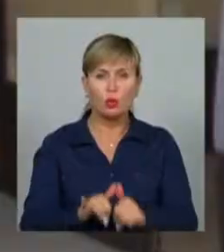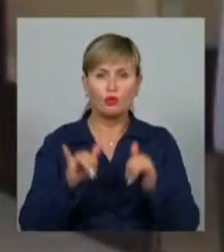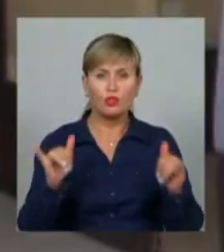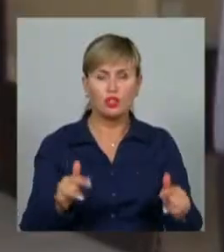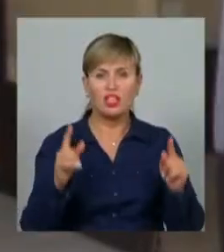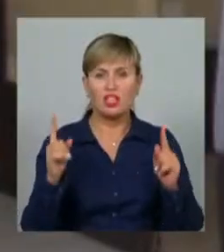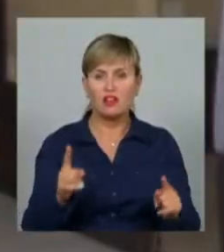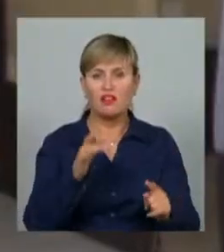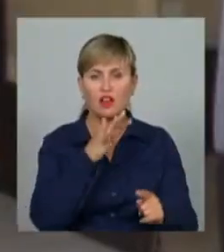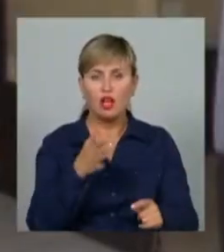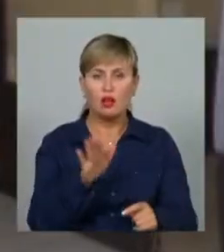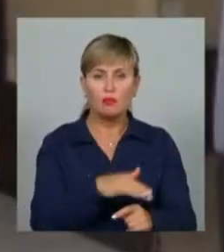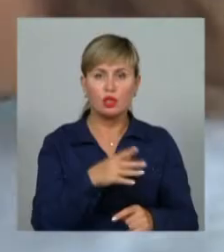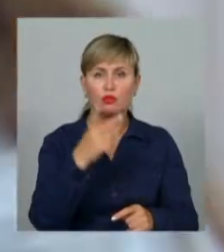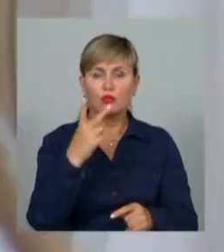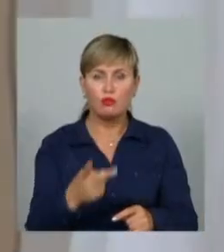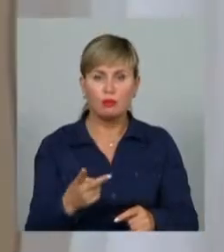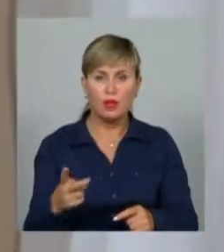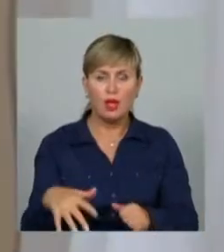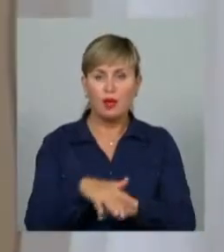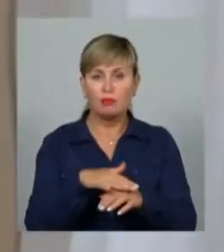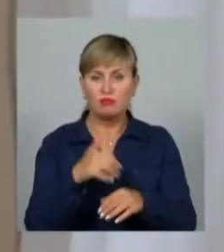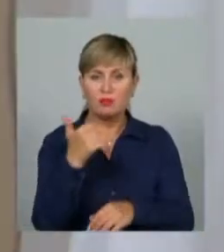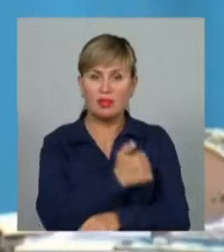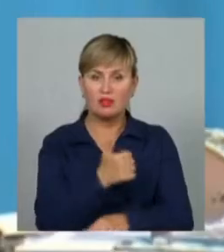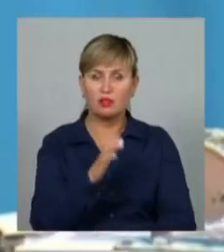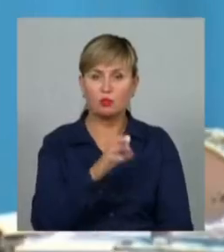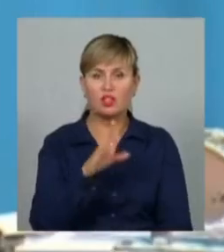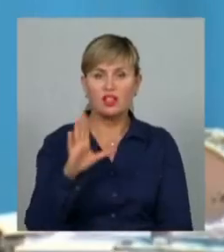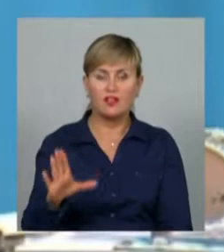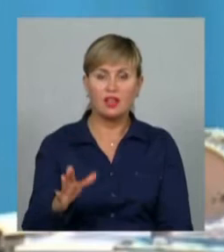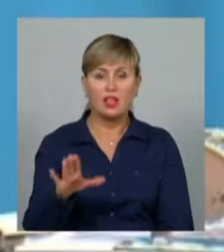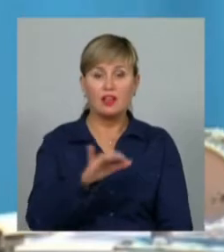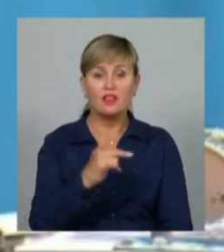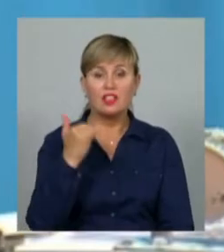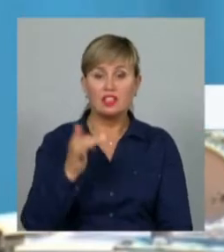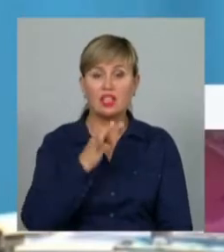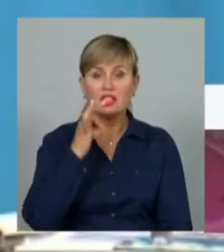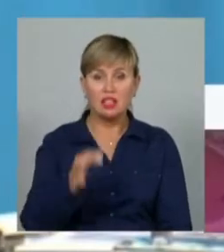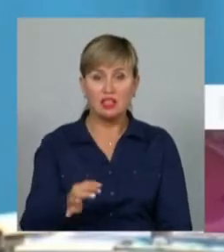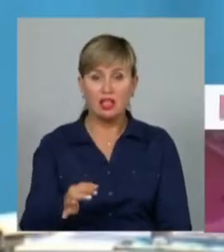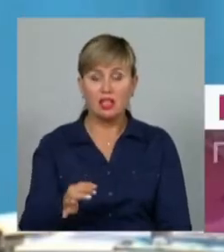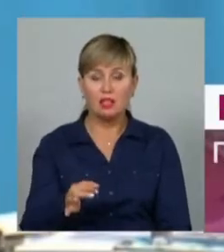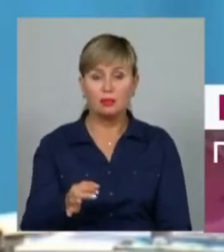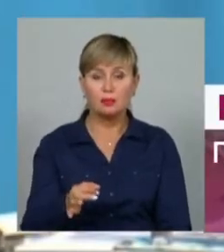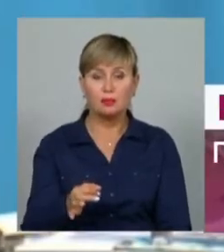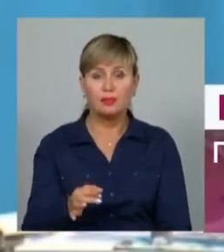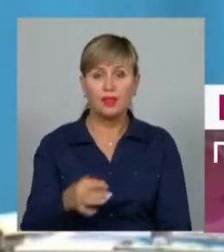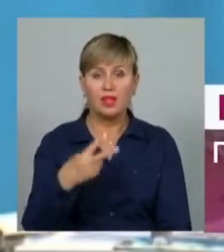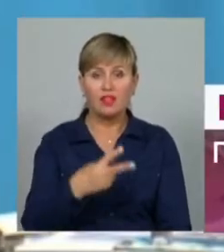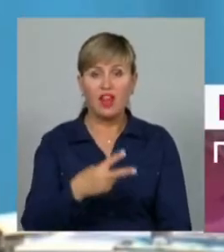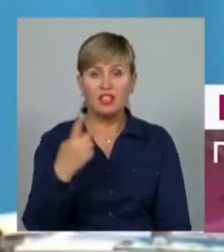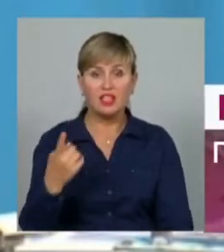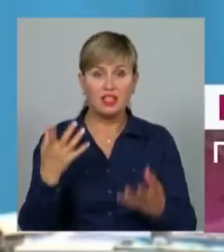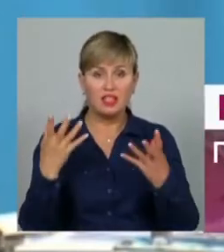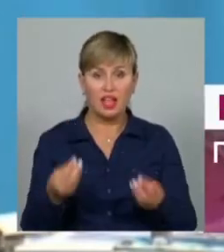интервал времени между двумя компонентами препарата «Спутник Ви». Вы сейчас сказали, я вот пометил, 21 день,